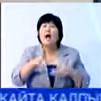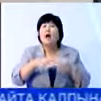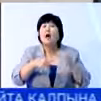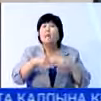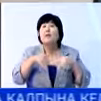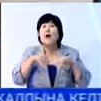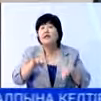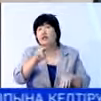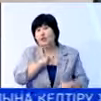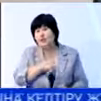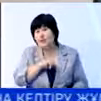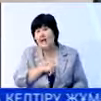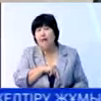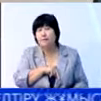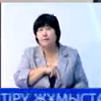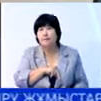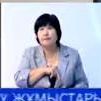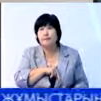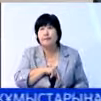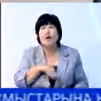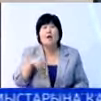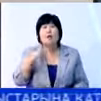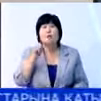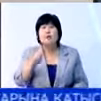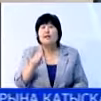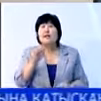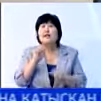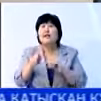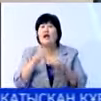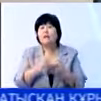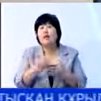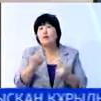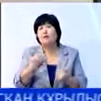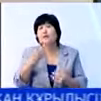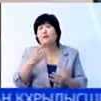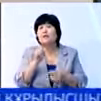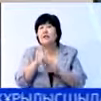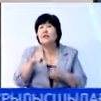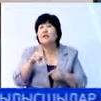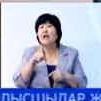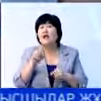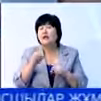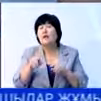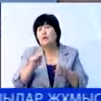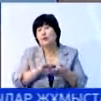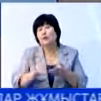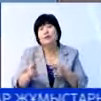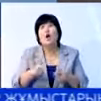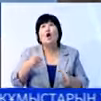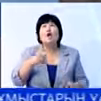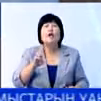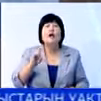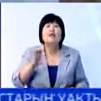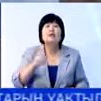практикалық жұмыста берілген тапсырмалар бойынша 5 тапсырма беріледі, сол тапсырмаларды орындап шығады. Гүлнар Ыдырыс